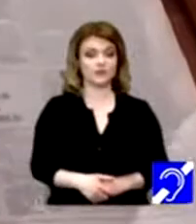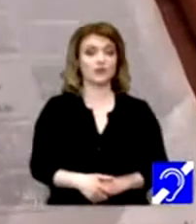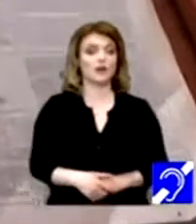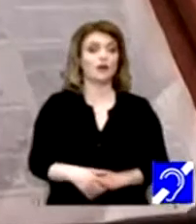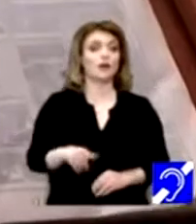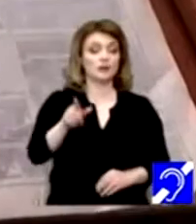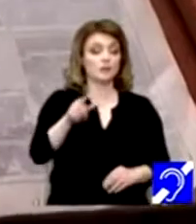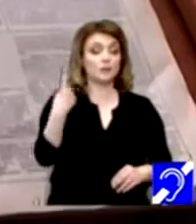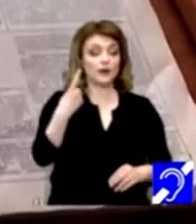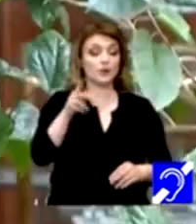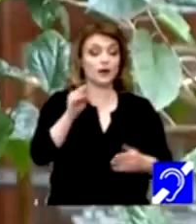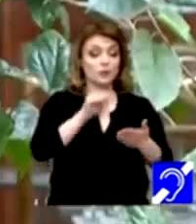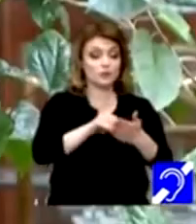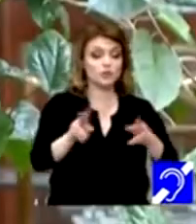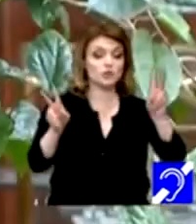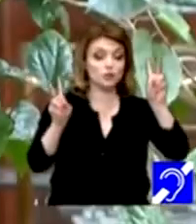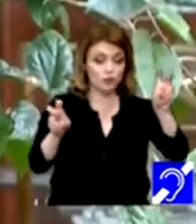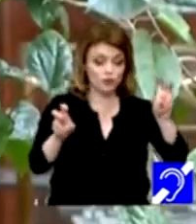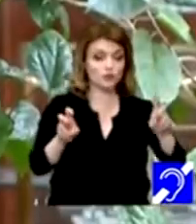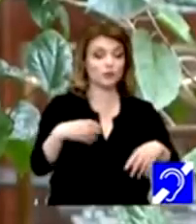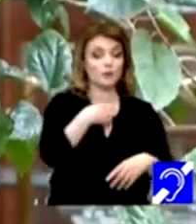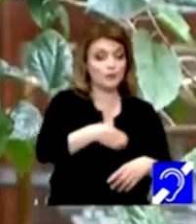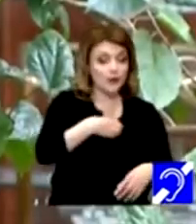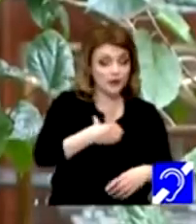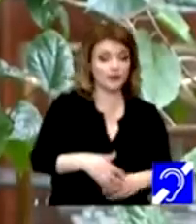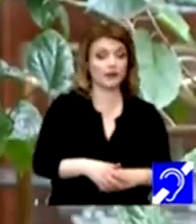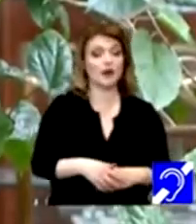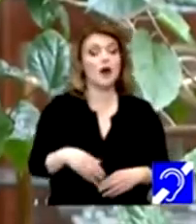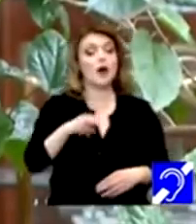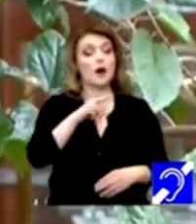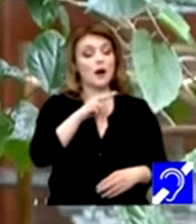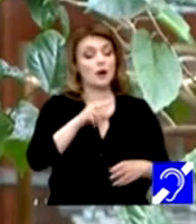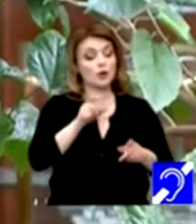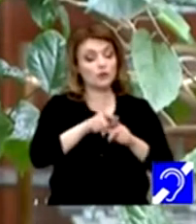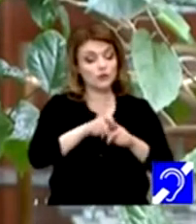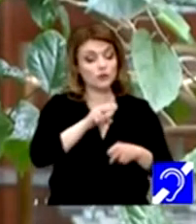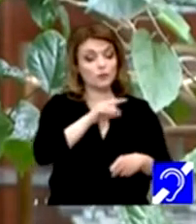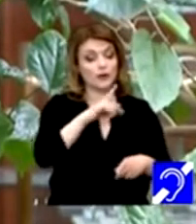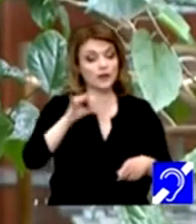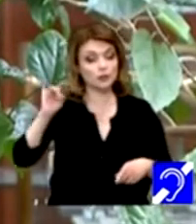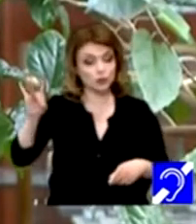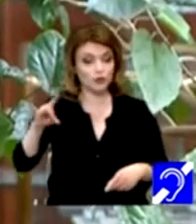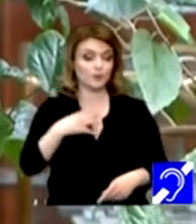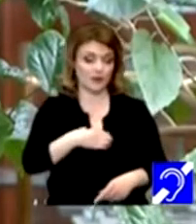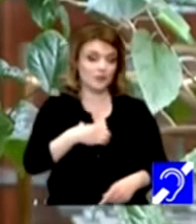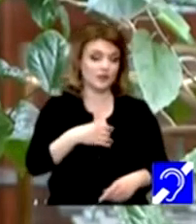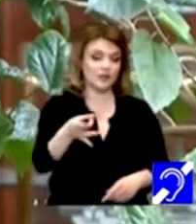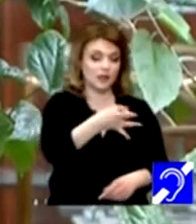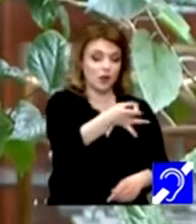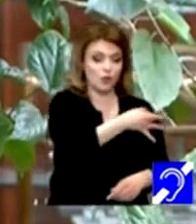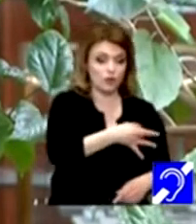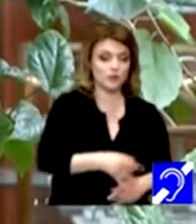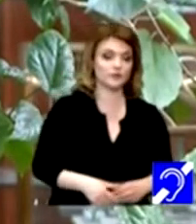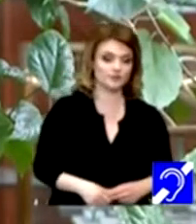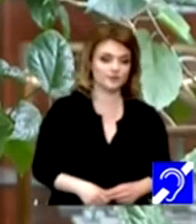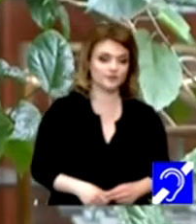primar, primărie, pretor, dar și să punem în valoare o parte din publicațiile care se păstrează într-o instituție de memorie,